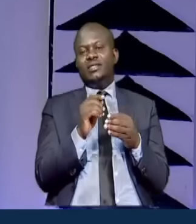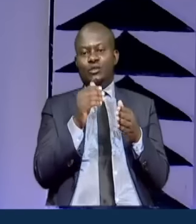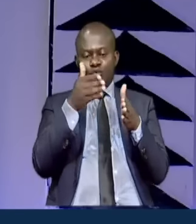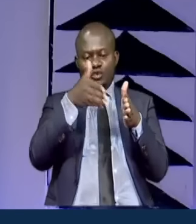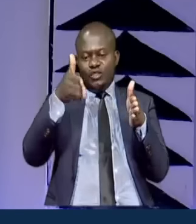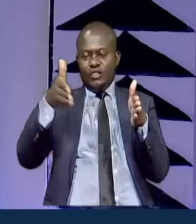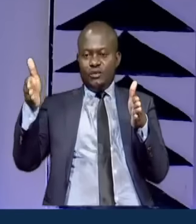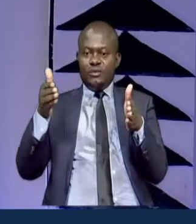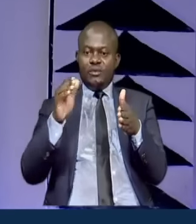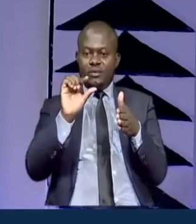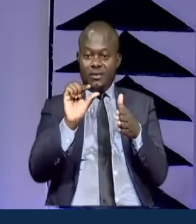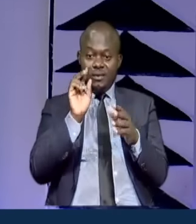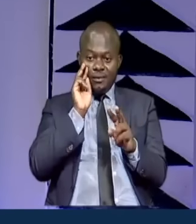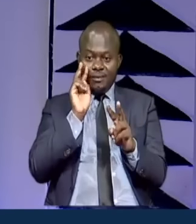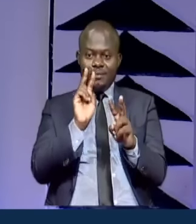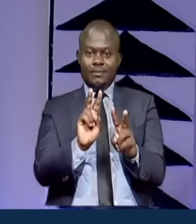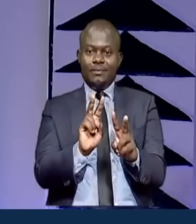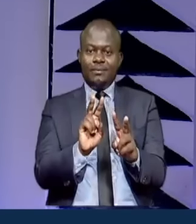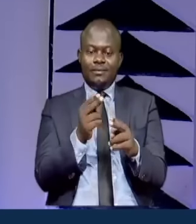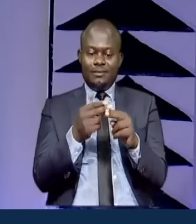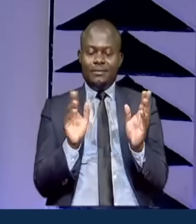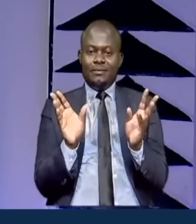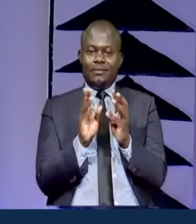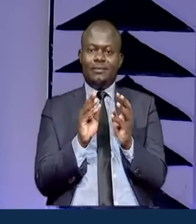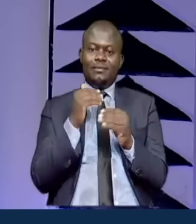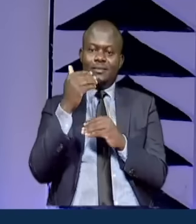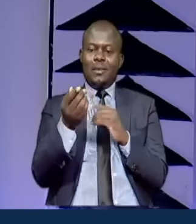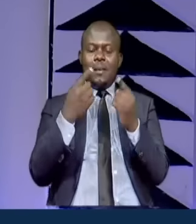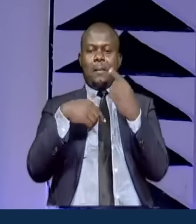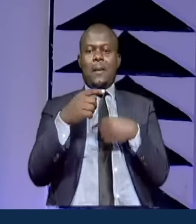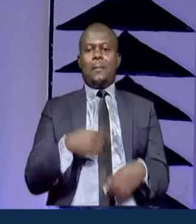kujya hanze reka dukurikire incamake yayo hanyuma tugaruke